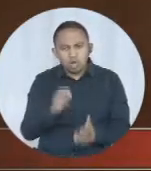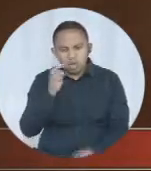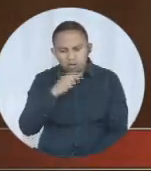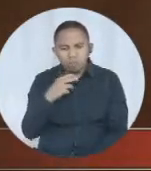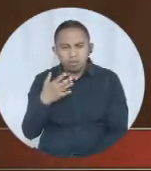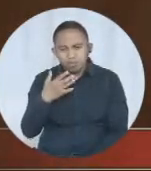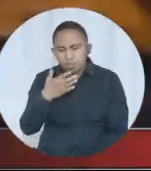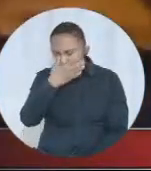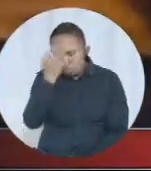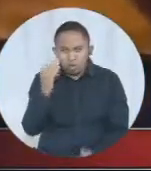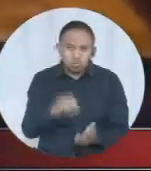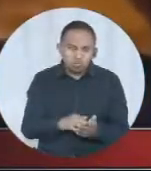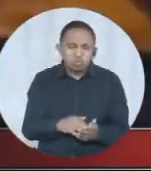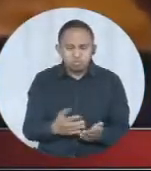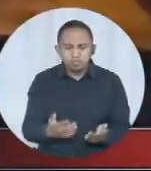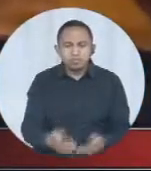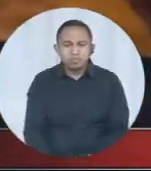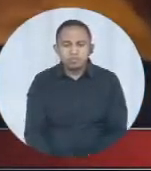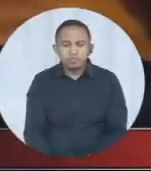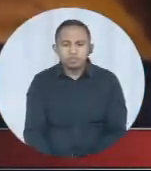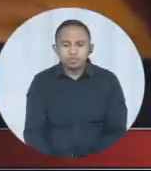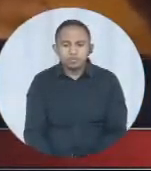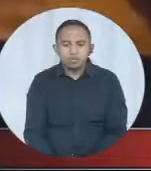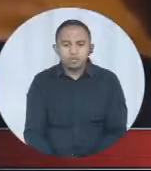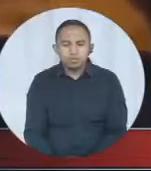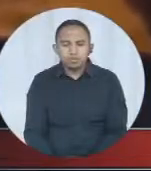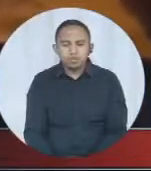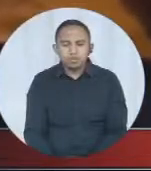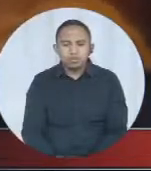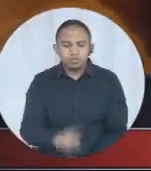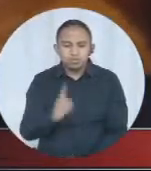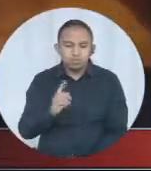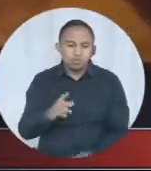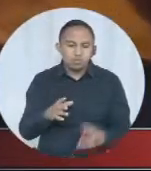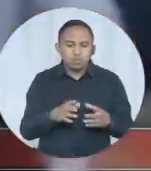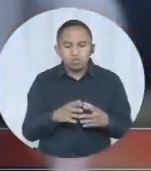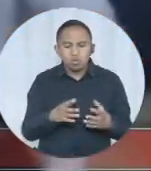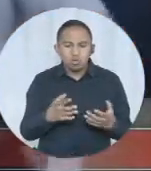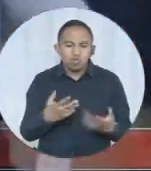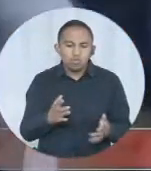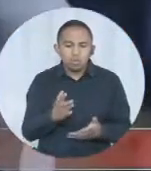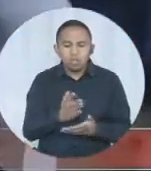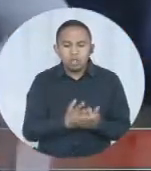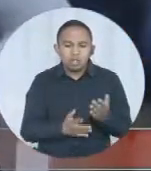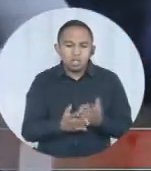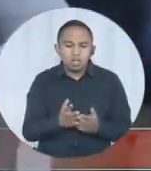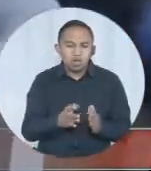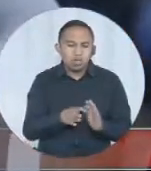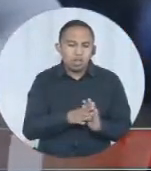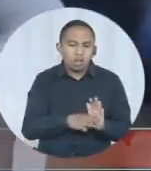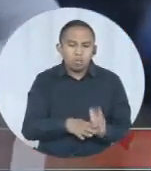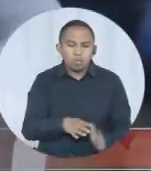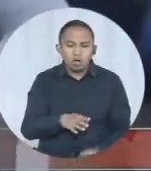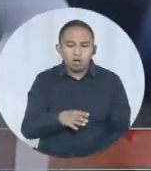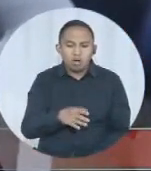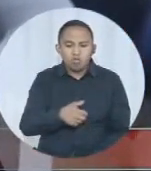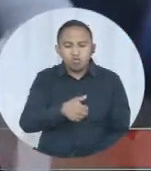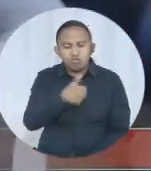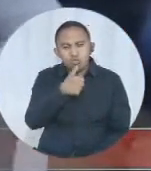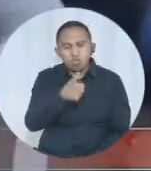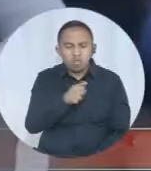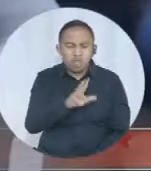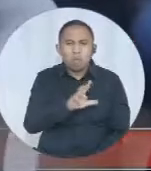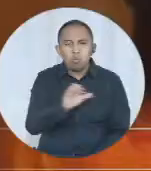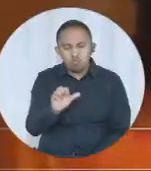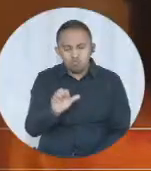lolona ny jotso. Nodinihina teto ihany koa ny fanatanterahana ireo velorano 300 izay vina ny filoham-pirenena.